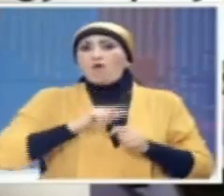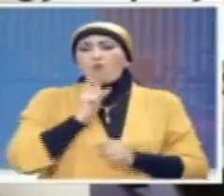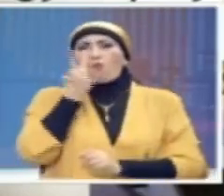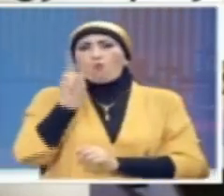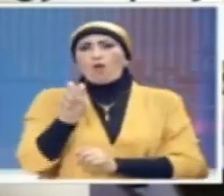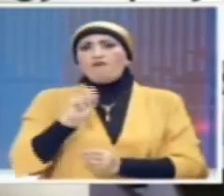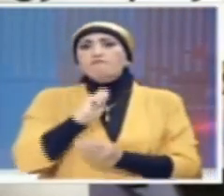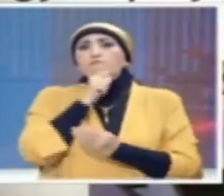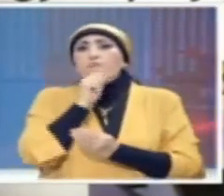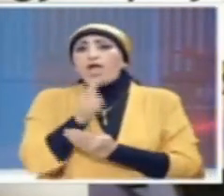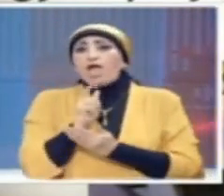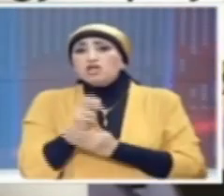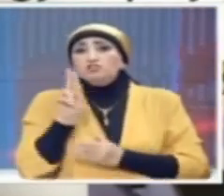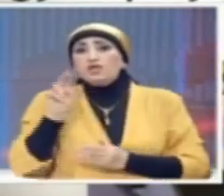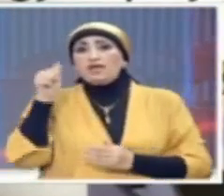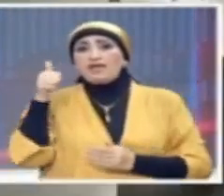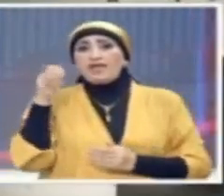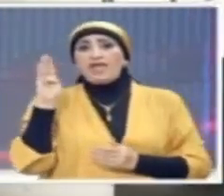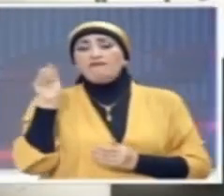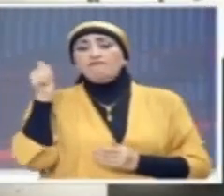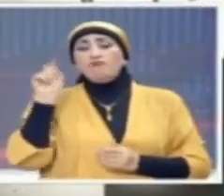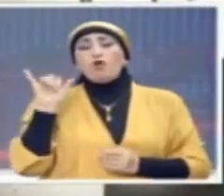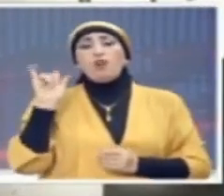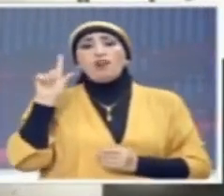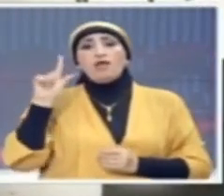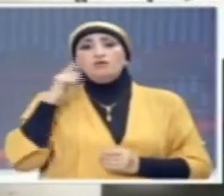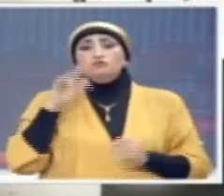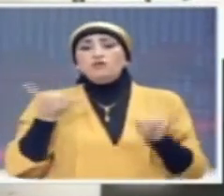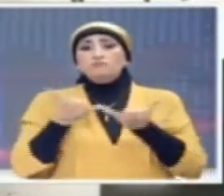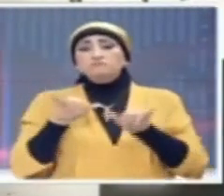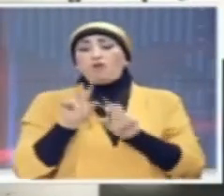معاش برنامج تكافل وكرامة إلكترونيا.